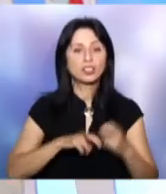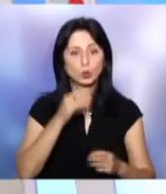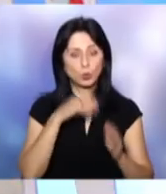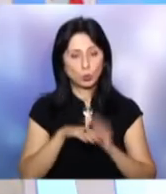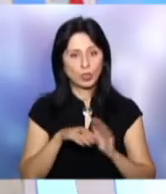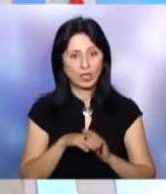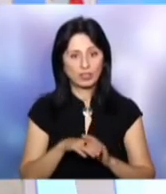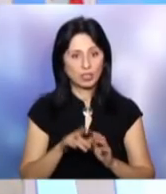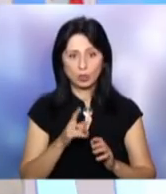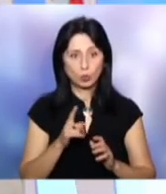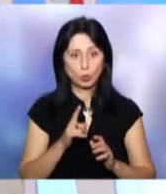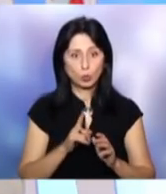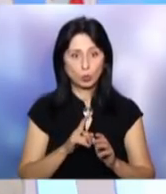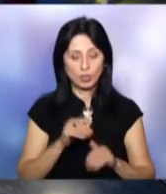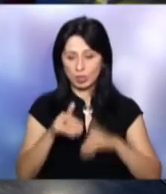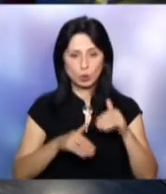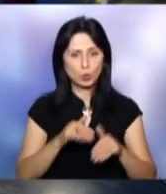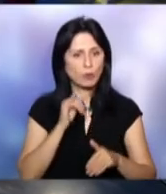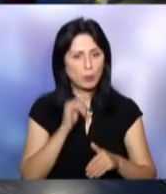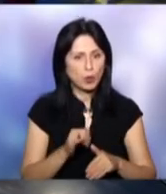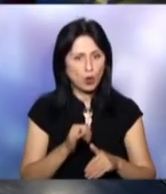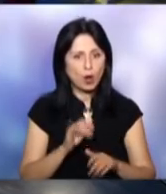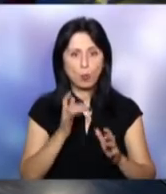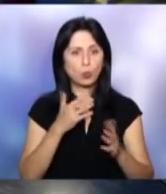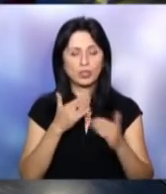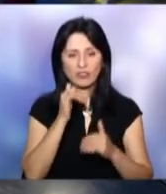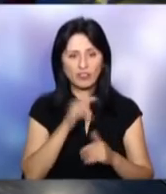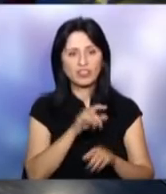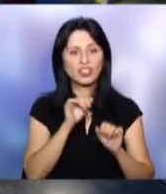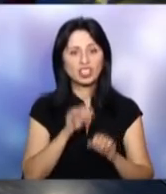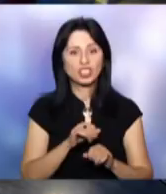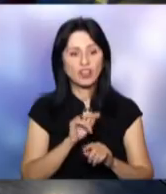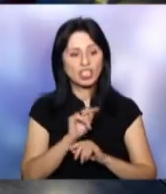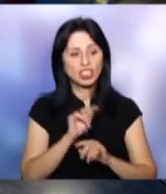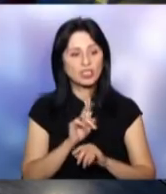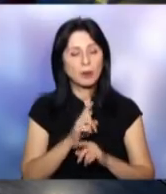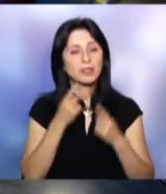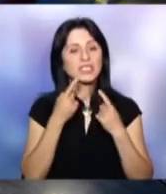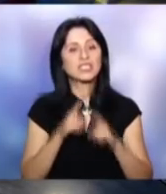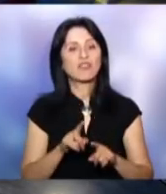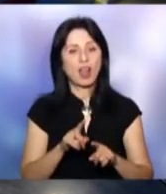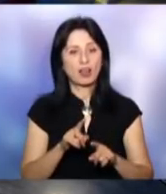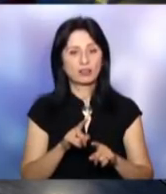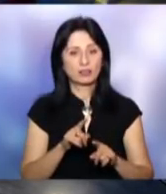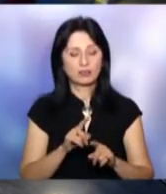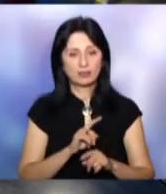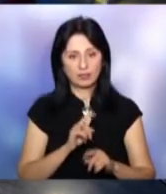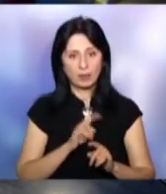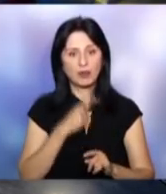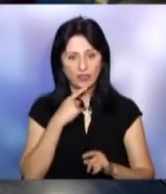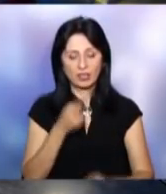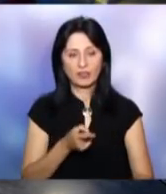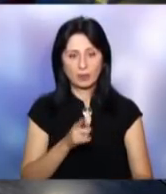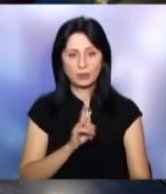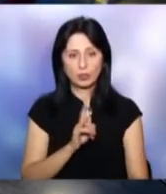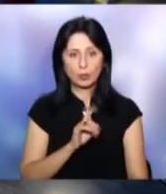უკეთესი. თუ არ გამოდის თავიდან ცურვა და არ გამოდის ბურთან ურთიერთობა, თქვენ შეგიძლიათ შეასწავლოთ რაიმე სხვა სახეობა და ჩვენ არაერთხელ გვითქვამს